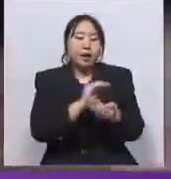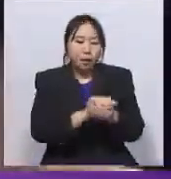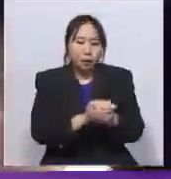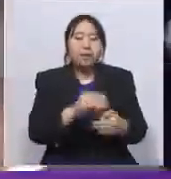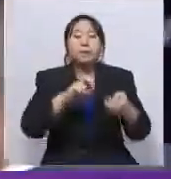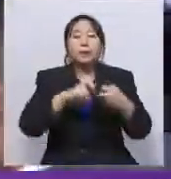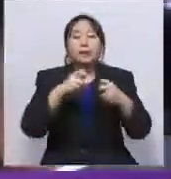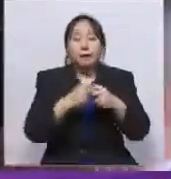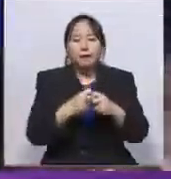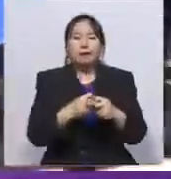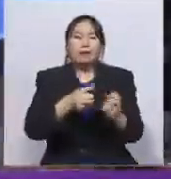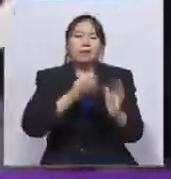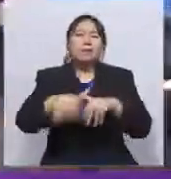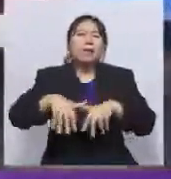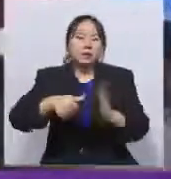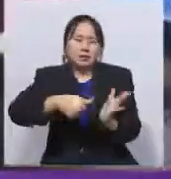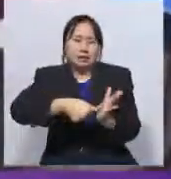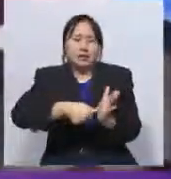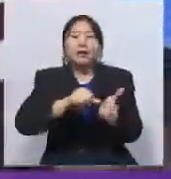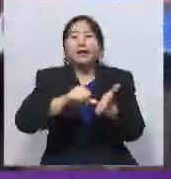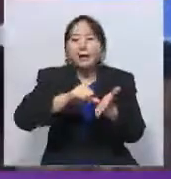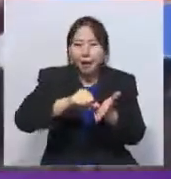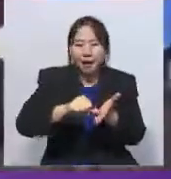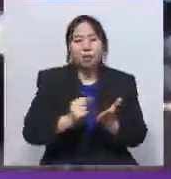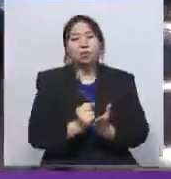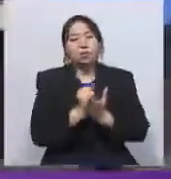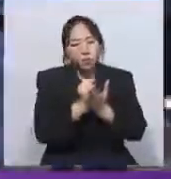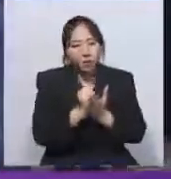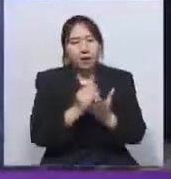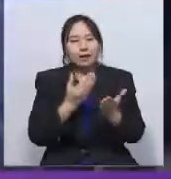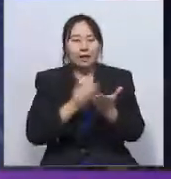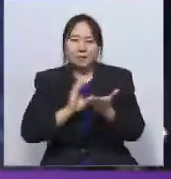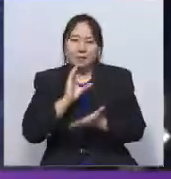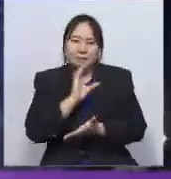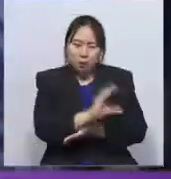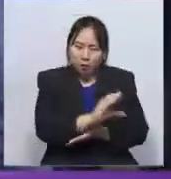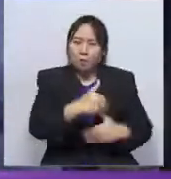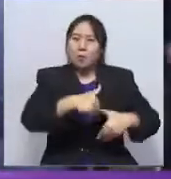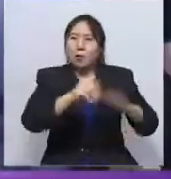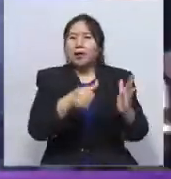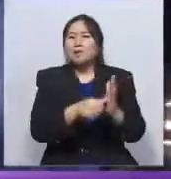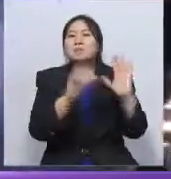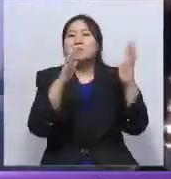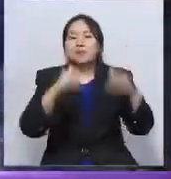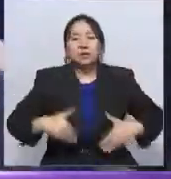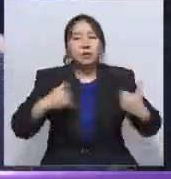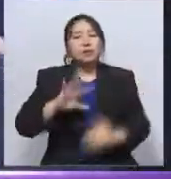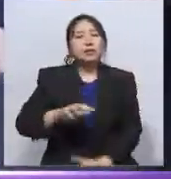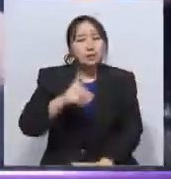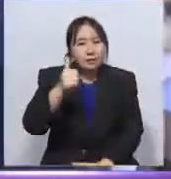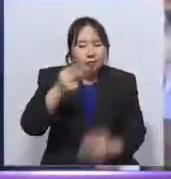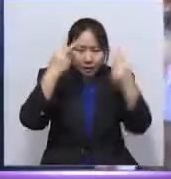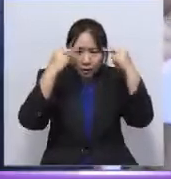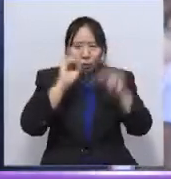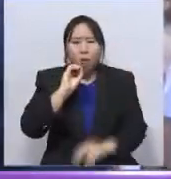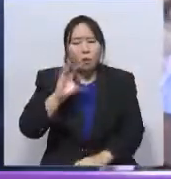แก้ไขปัญหานี้สินให้กับประชาชนสามารถปลดหนี้และมีชีวิตความเป็นอยู่ที่ดีขึ้นโดยนายกรัฐมนตรีได้กล่าวขอบคุณผู้น